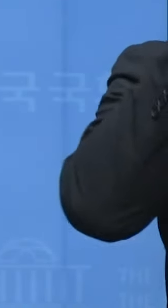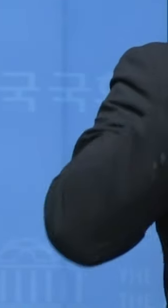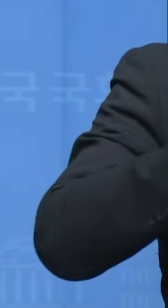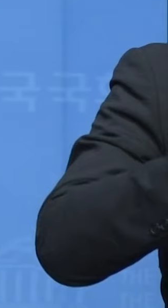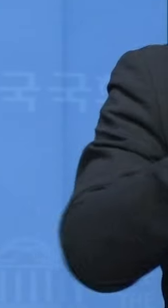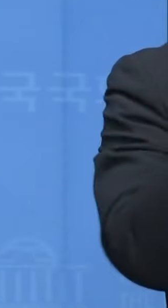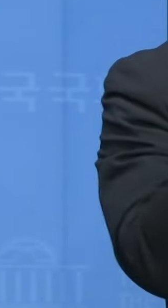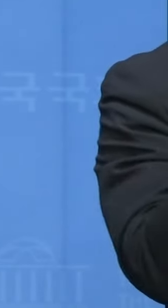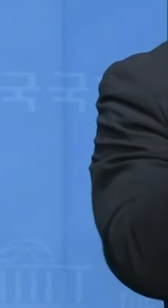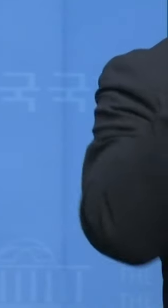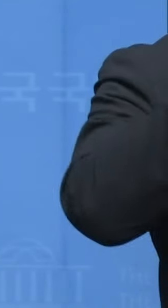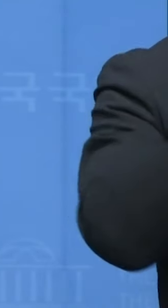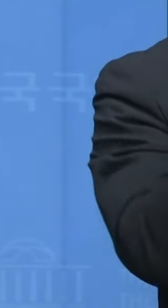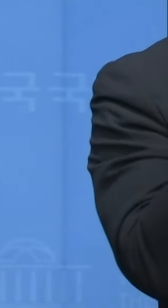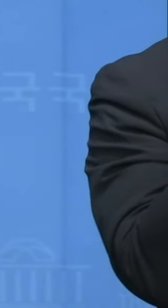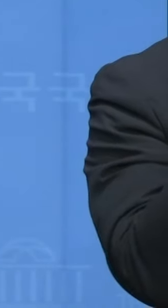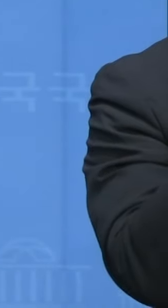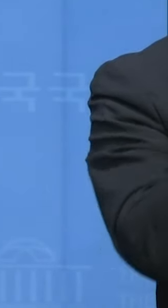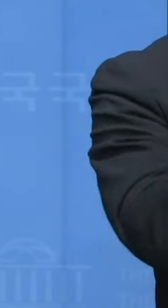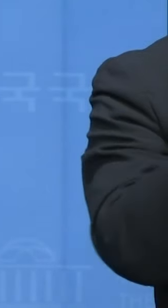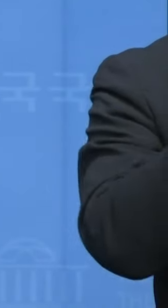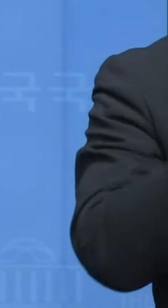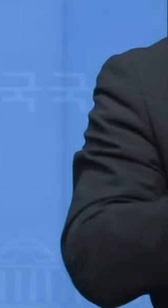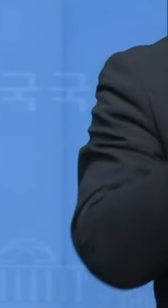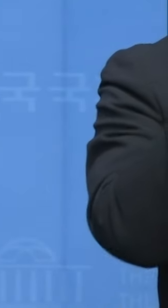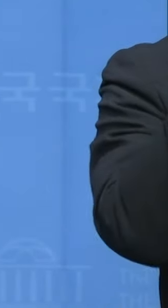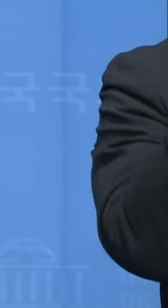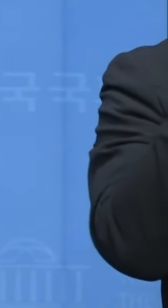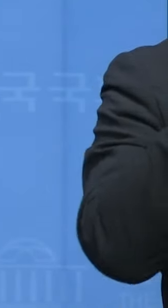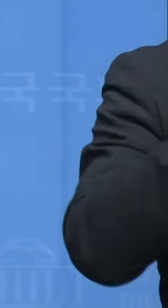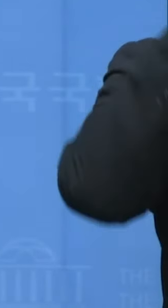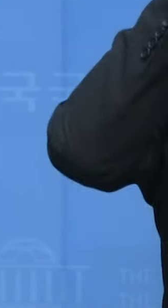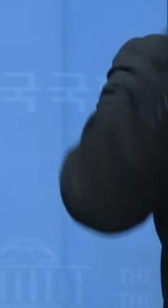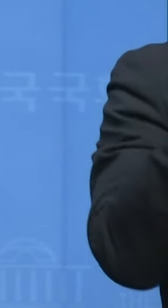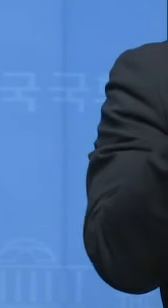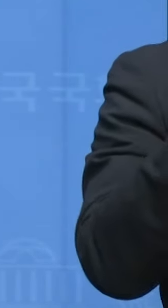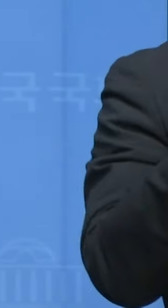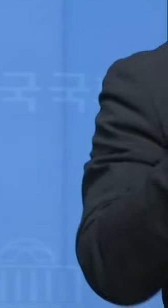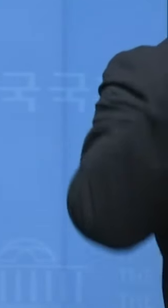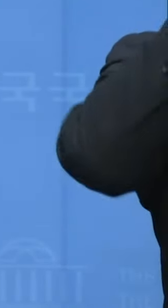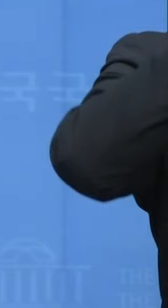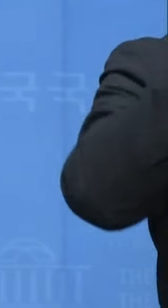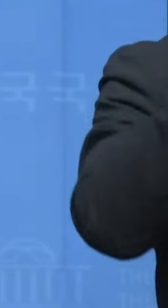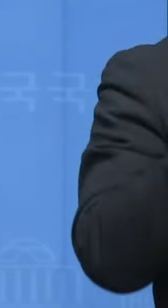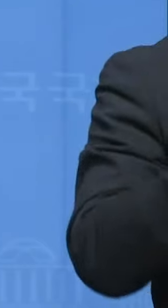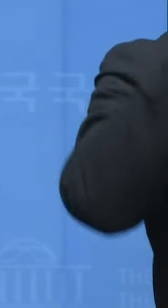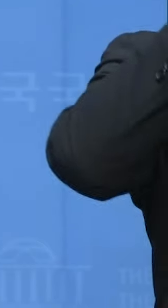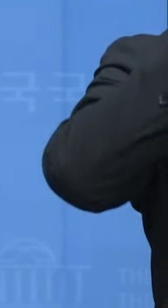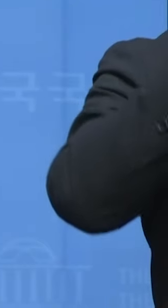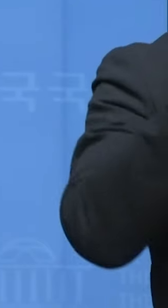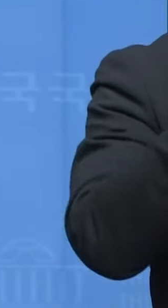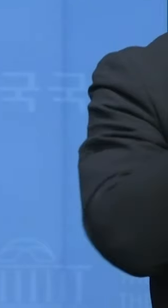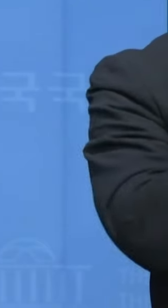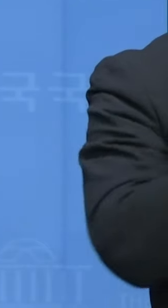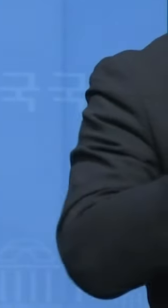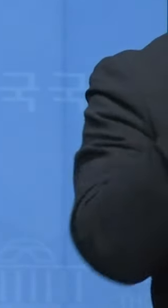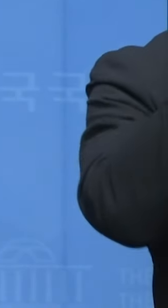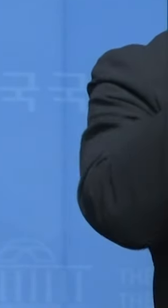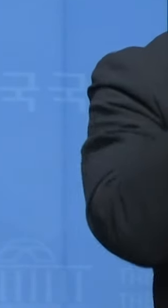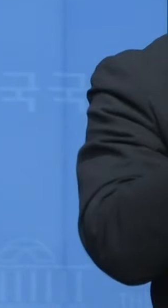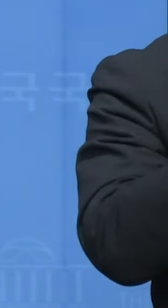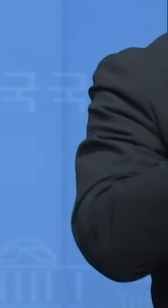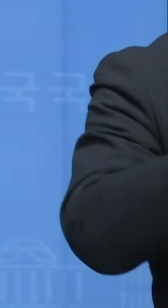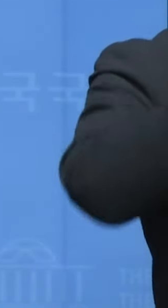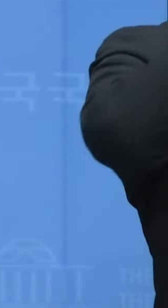송경호 부장 검사 3부 양성조 부장검사 사부 김창진 부장 검사 등 참석한 검사들에